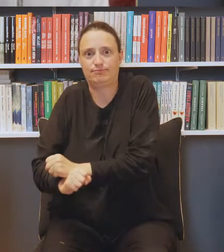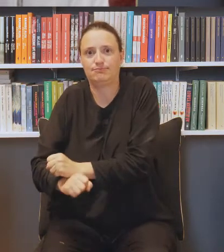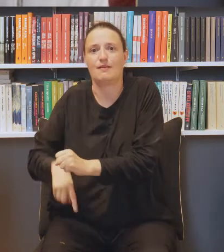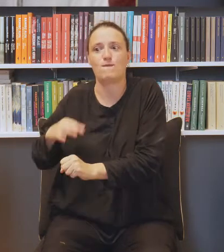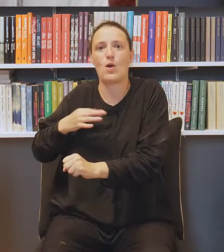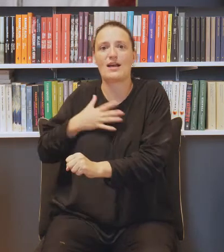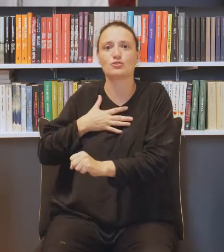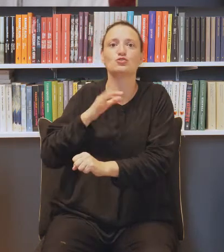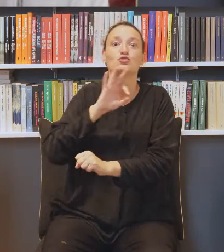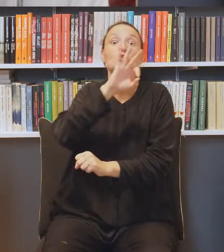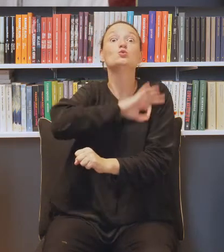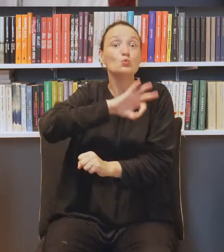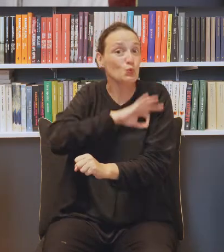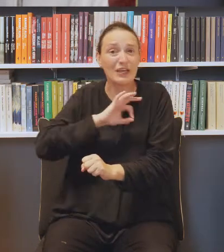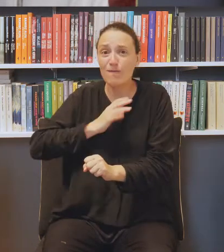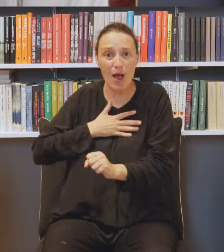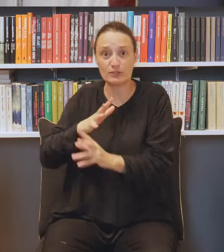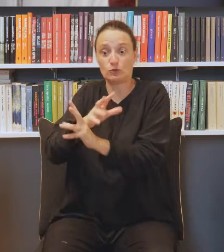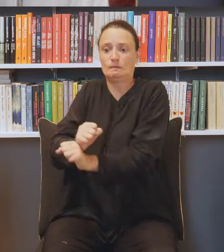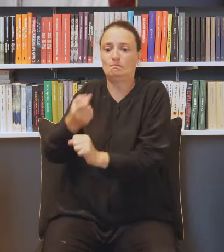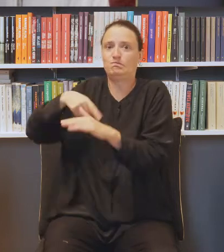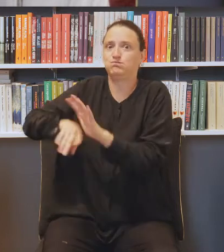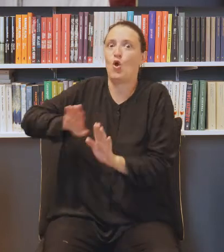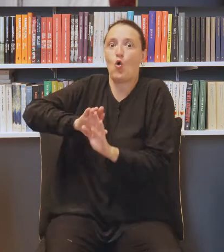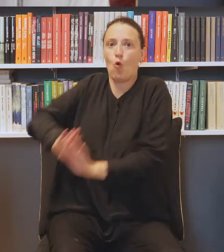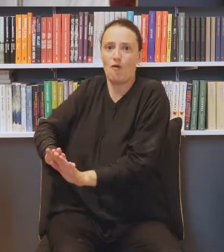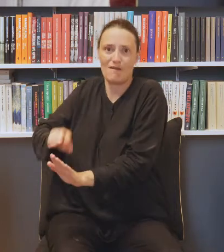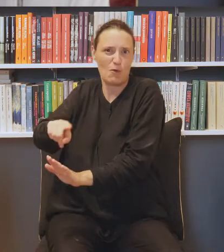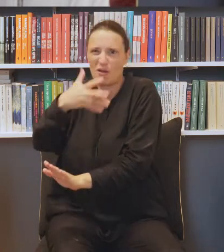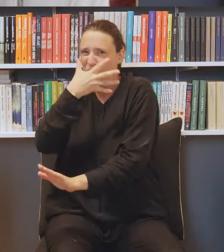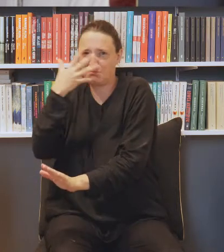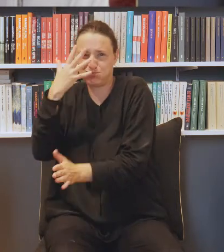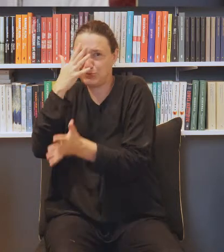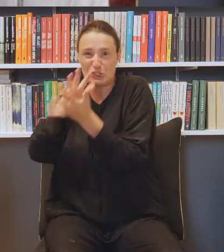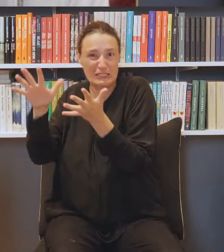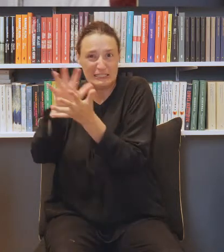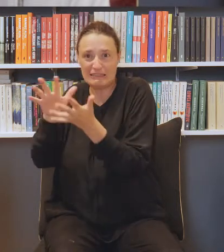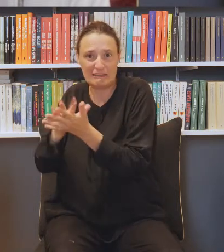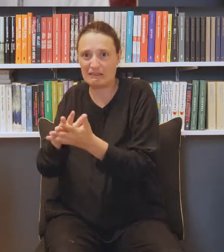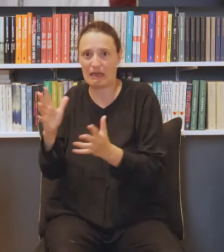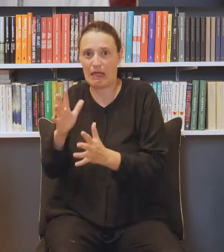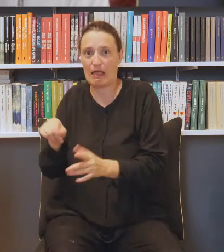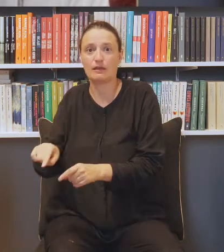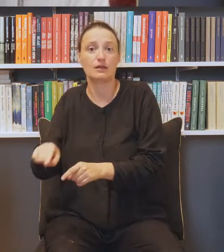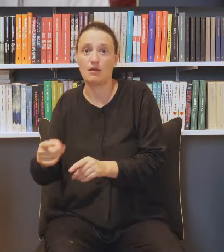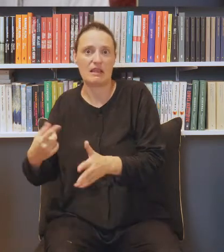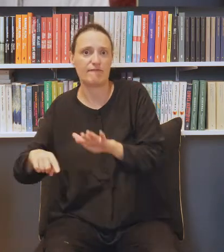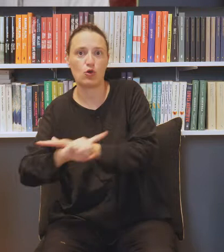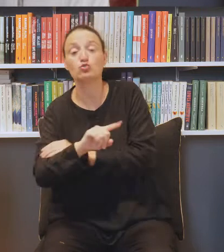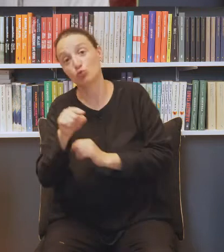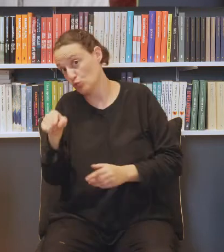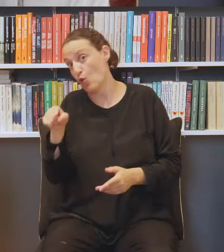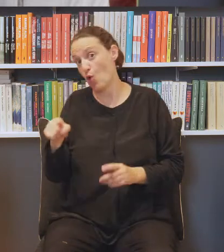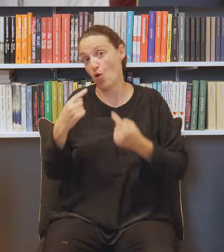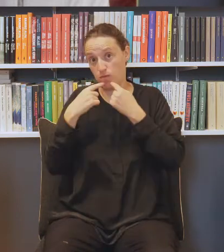zamku, córkę swoją zamknęli w podziemiach, bo była za brzydka, żeby wychodzić, no to jest taka babienicka legenda, którą się opowiada